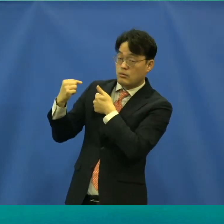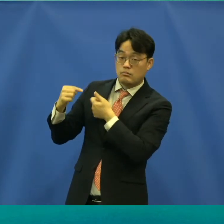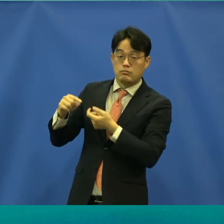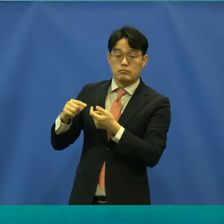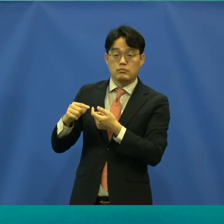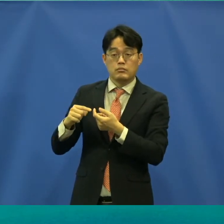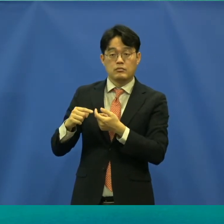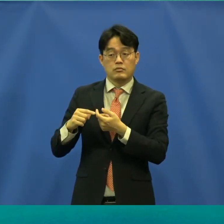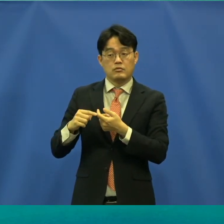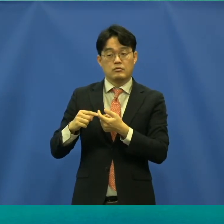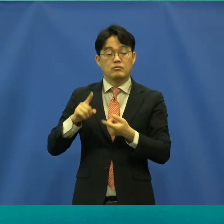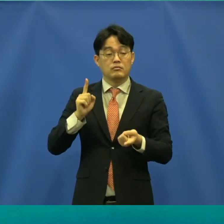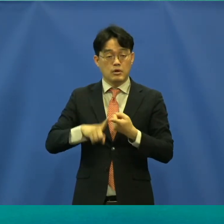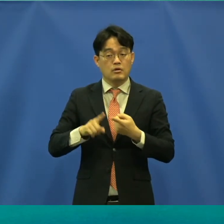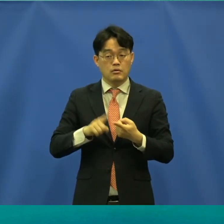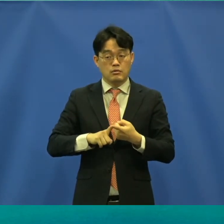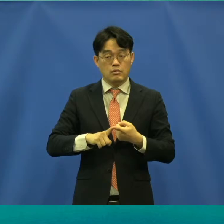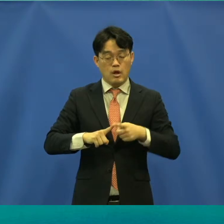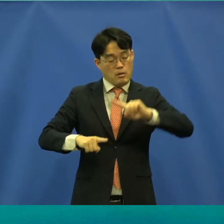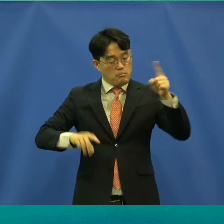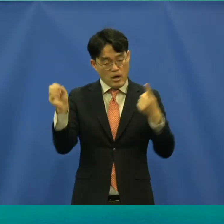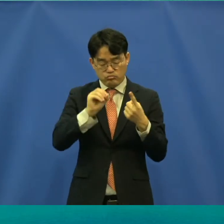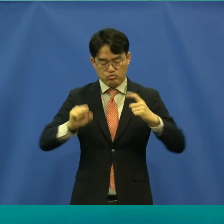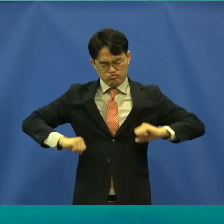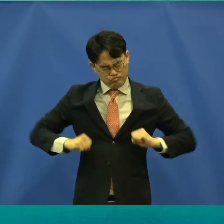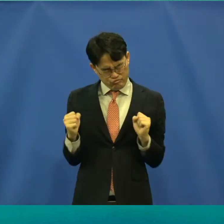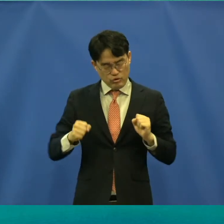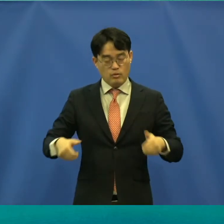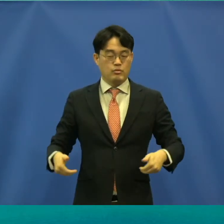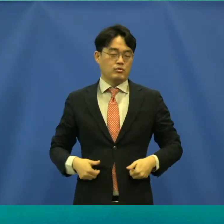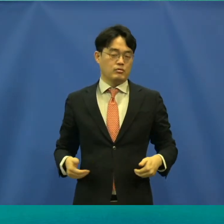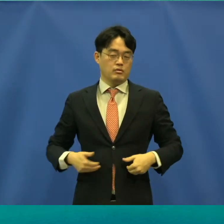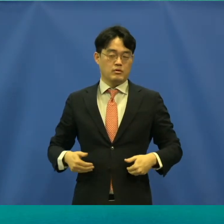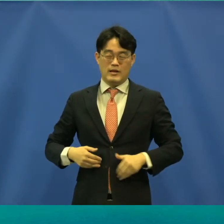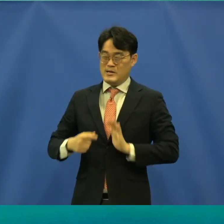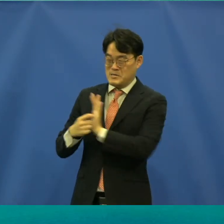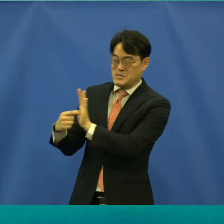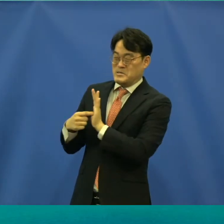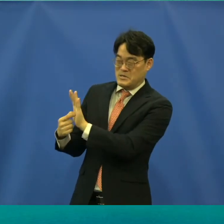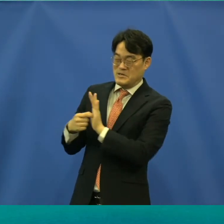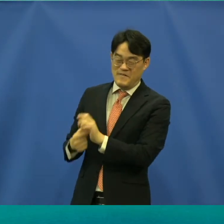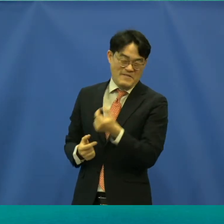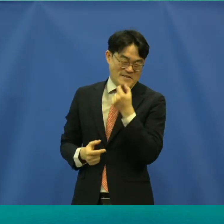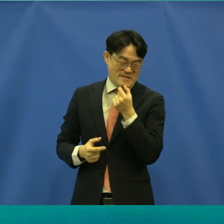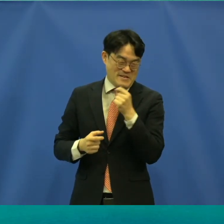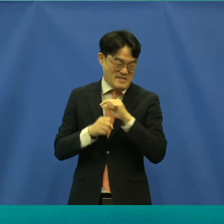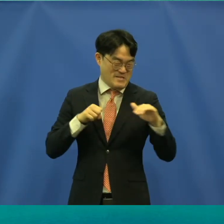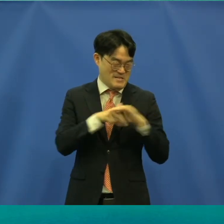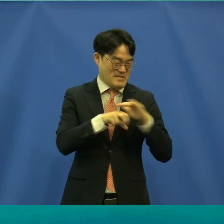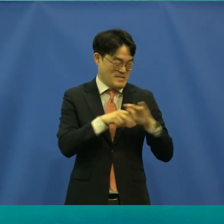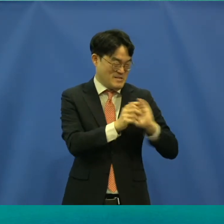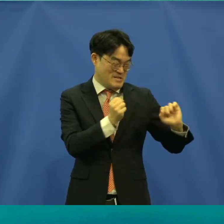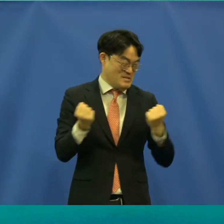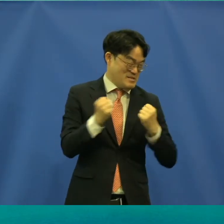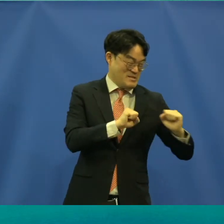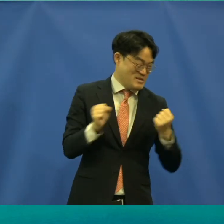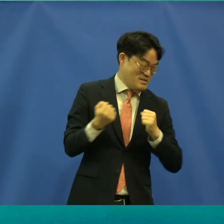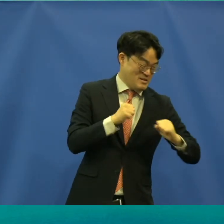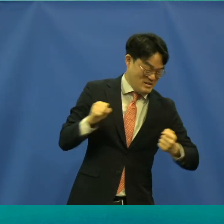들어옵니다. 그래서 여러분, 요나서에서 우리가 계속 그걸 보게 될 거예요. 하나님은 말씀하시는